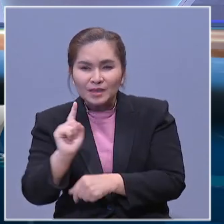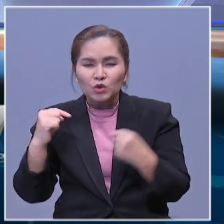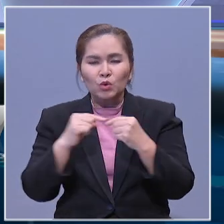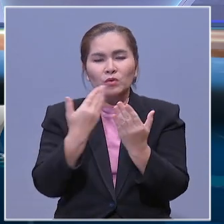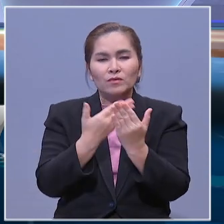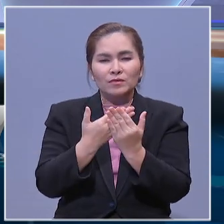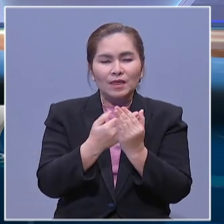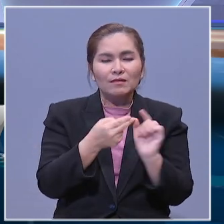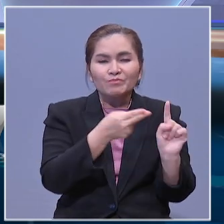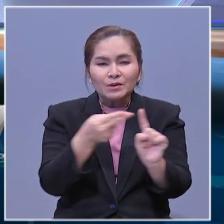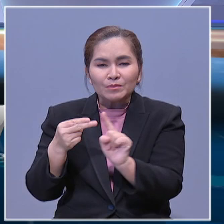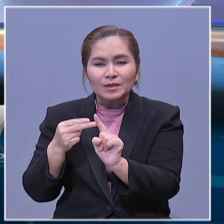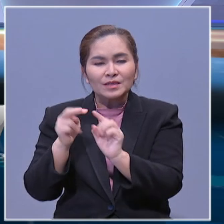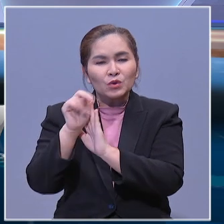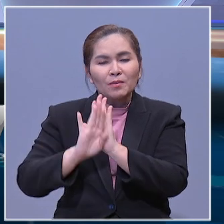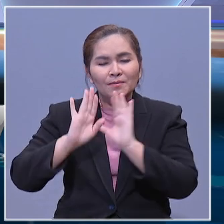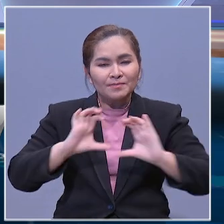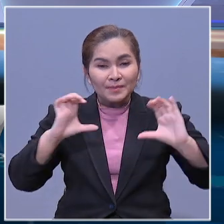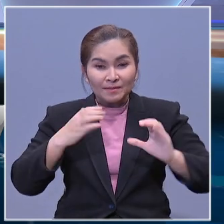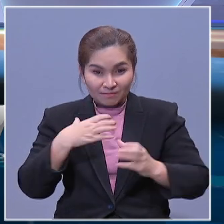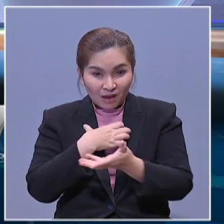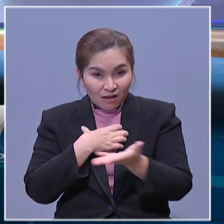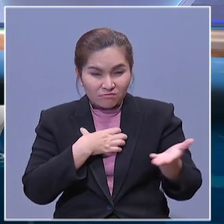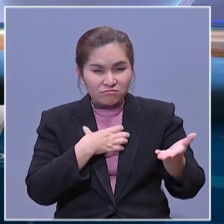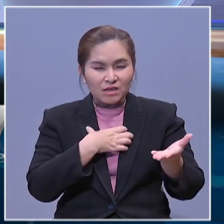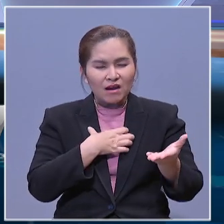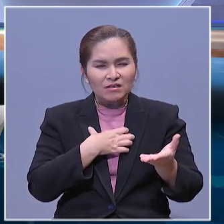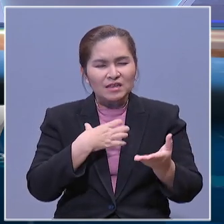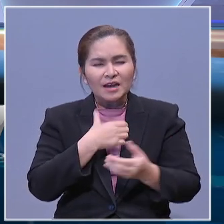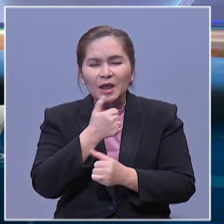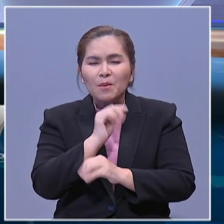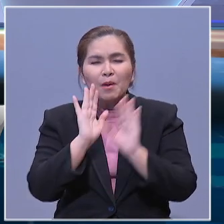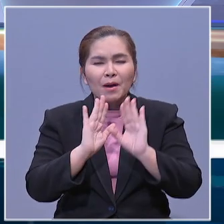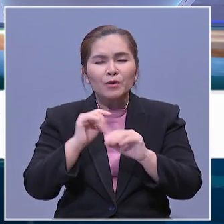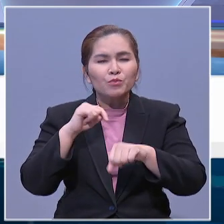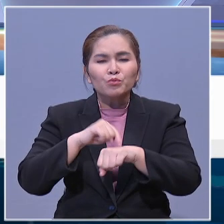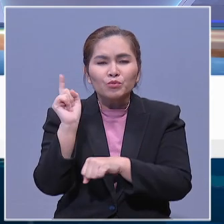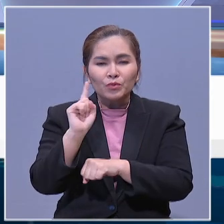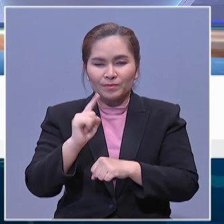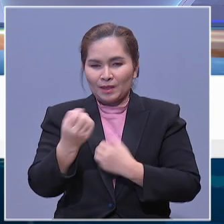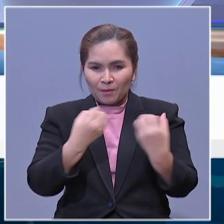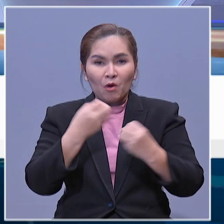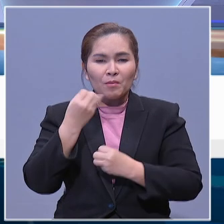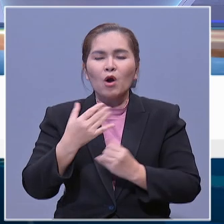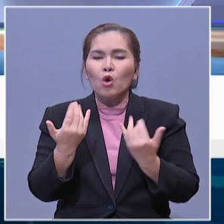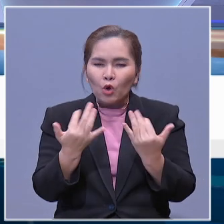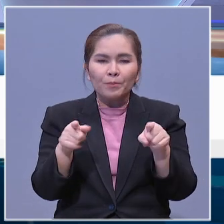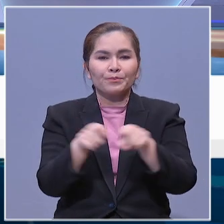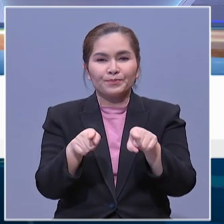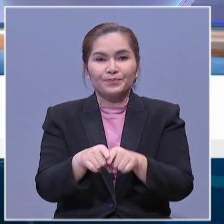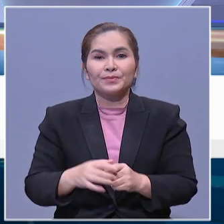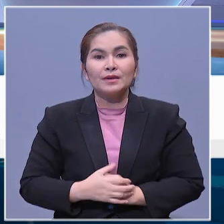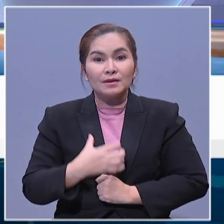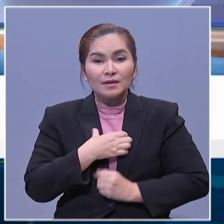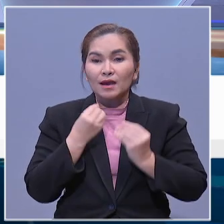เงินดิจิทัล 10,000 บาทยังอยากได้ใช่ไหมอยากได้เมื่อไหร่คือประชาชนส่วนใหญ่เนี่ยบอกว่าเขาก็รอนะคะแต่ว่าอย